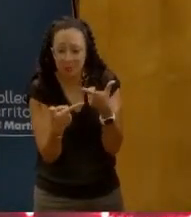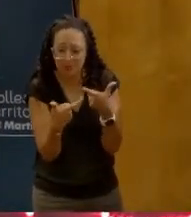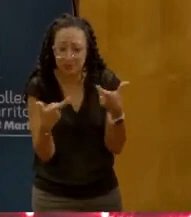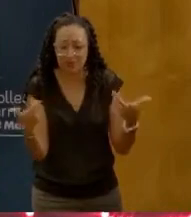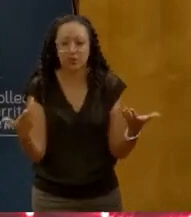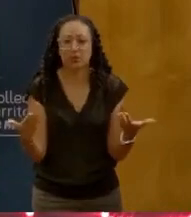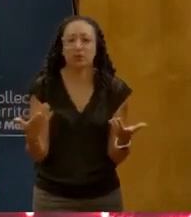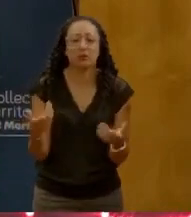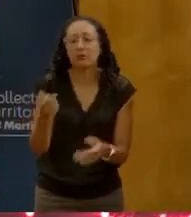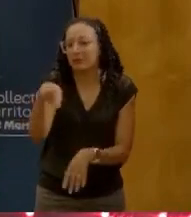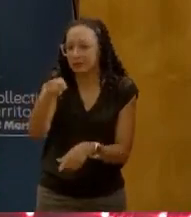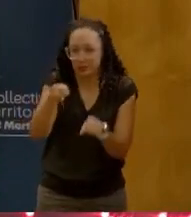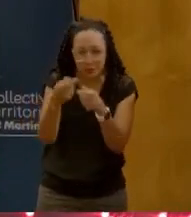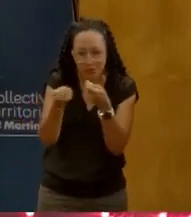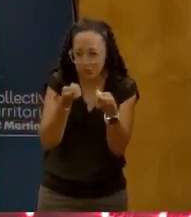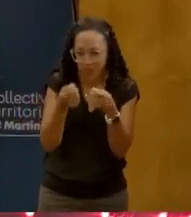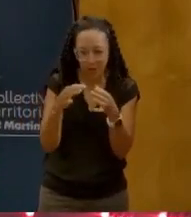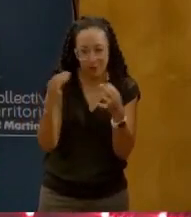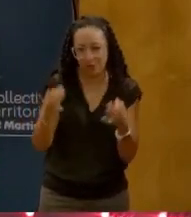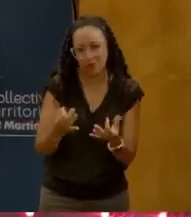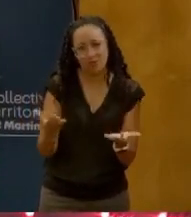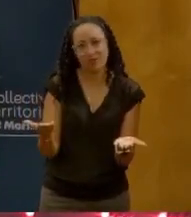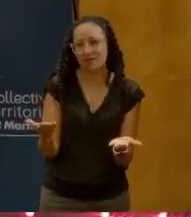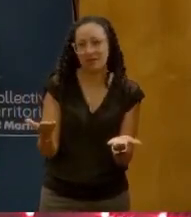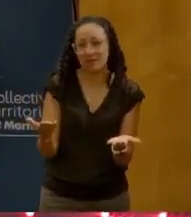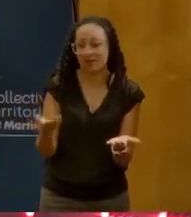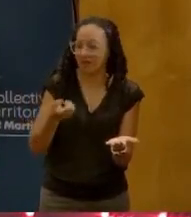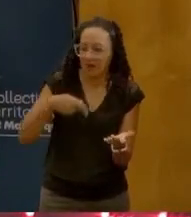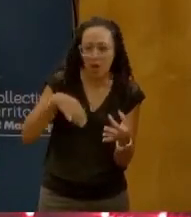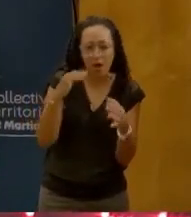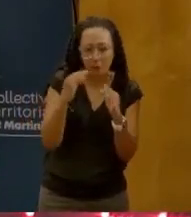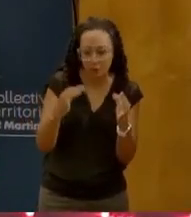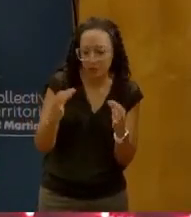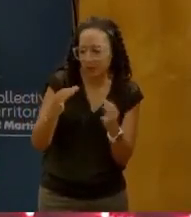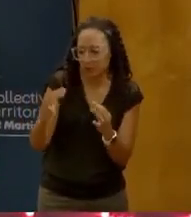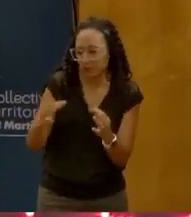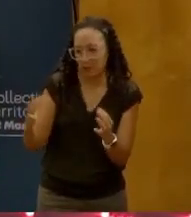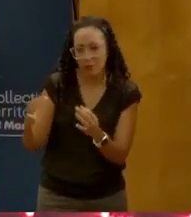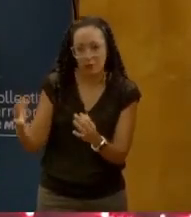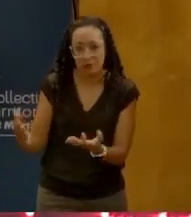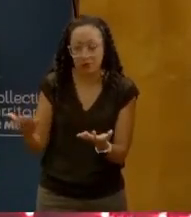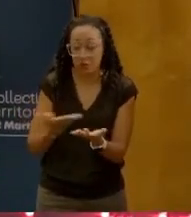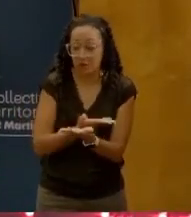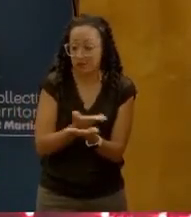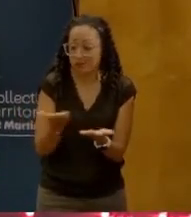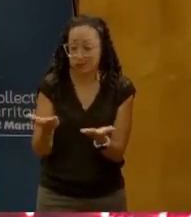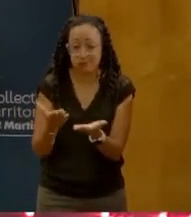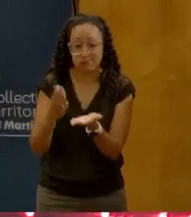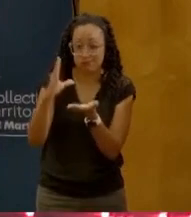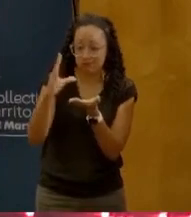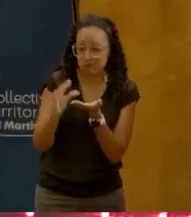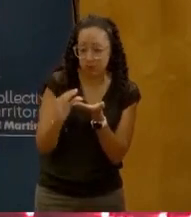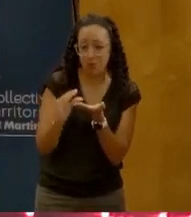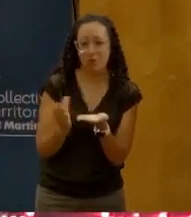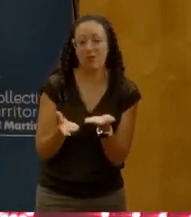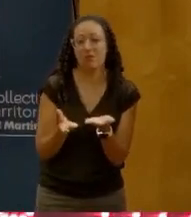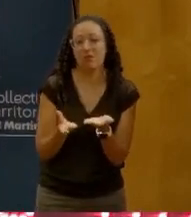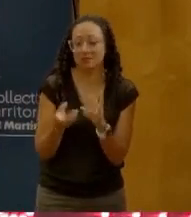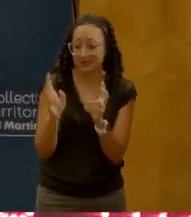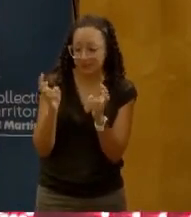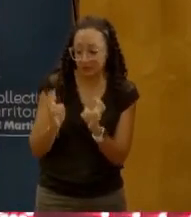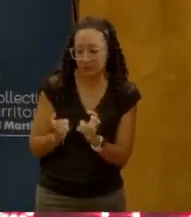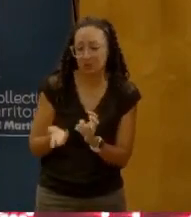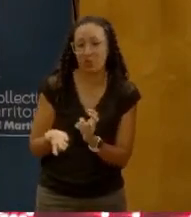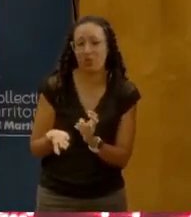gérez des budgets. Nous avons tous des budgets qui sont aujourd'hui en diminution.